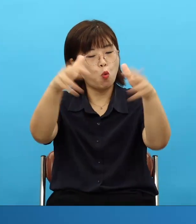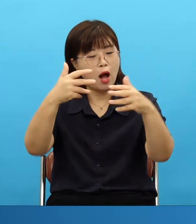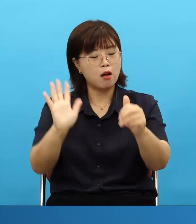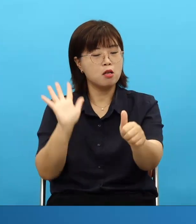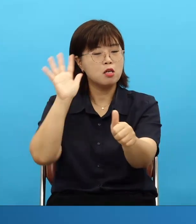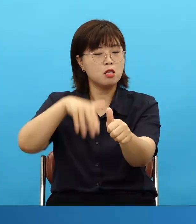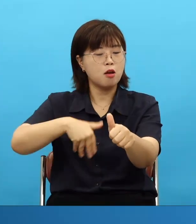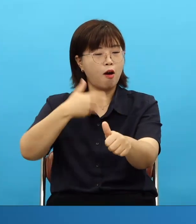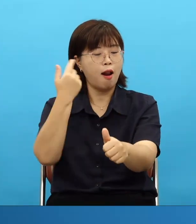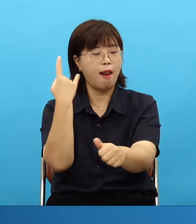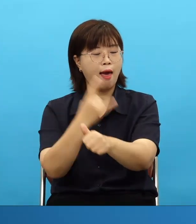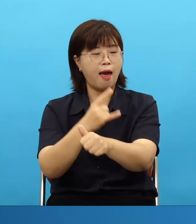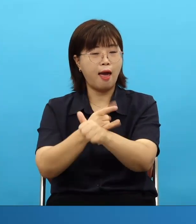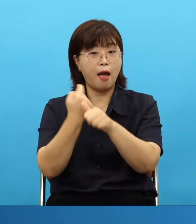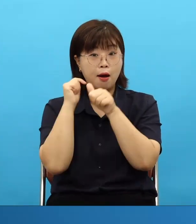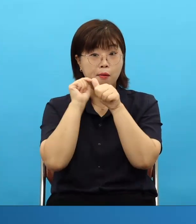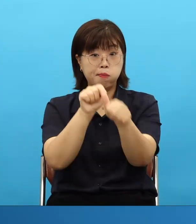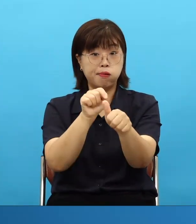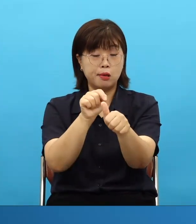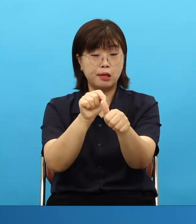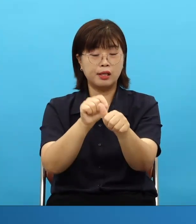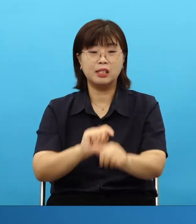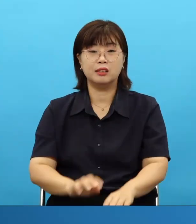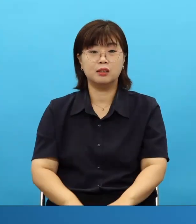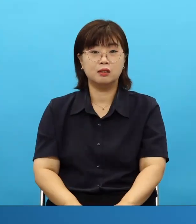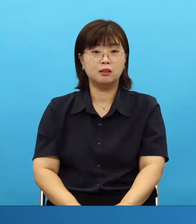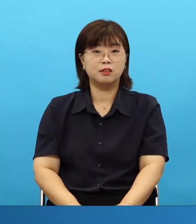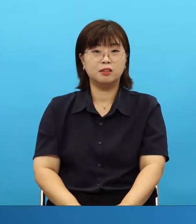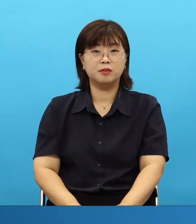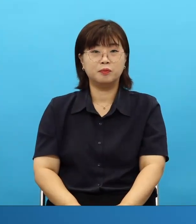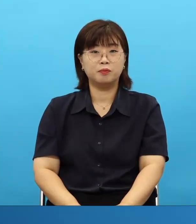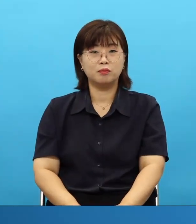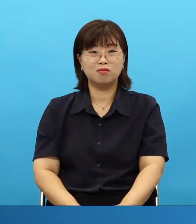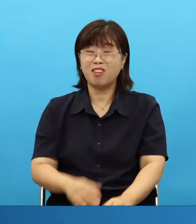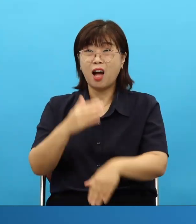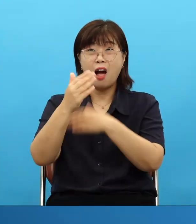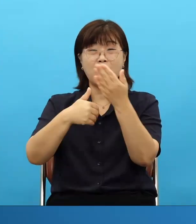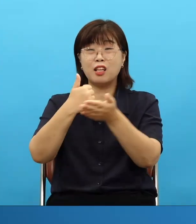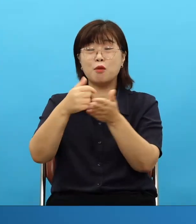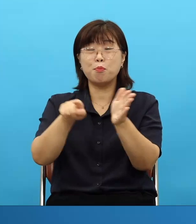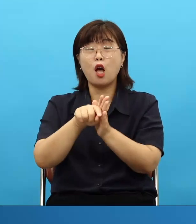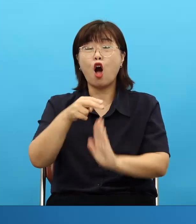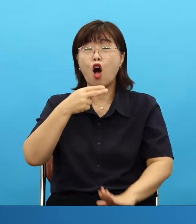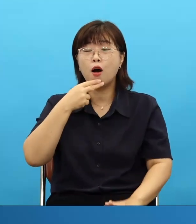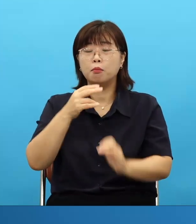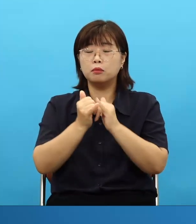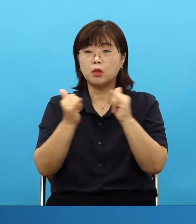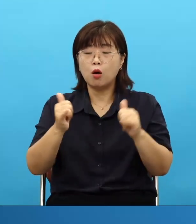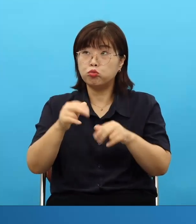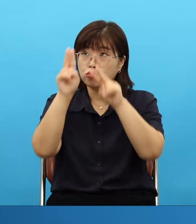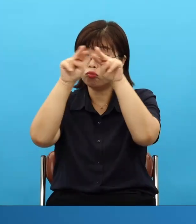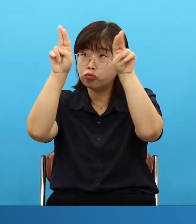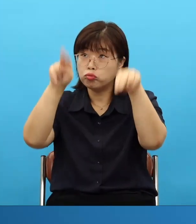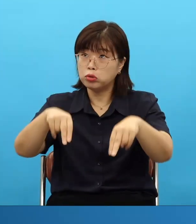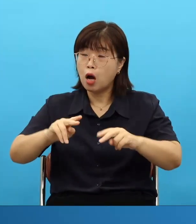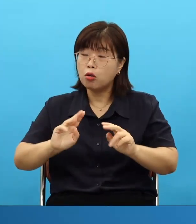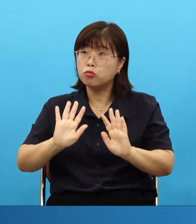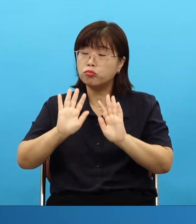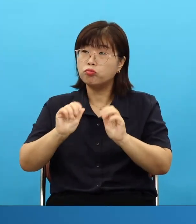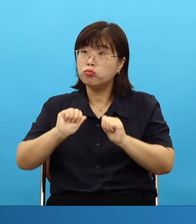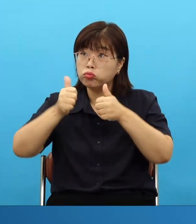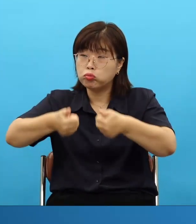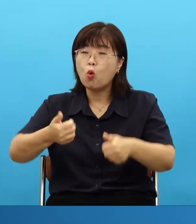it. 우상 숭배하는 사람들이야 뭐 같은 거니까 괜찮겠죠. Now, of course, for idol worshippers, that may all be the same to